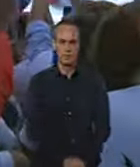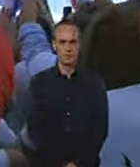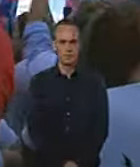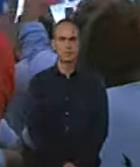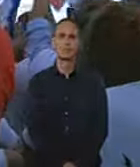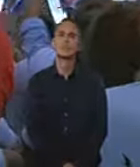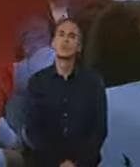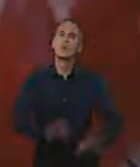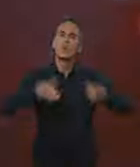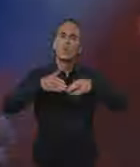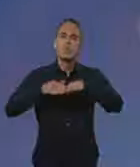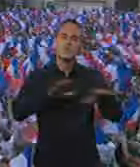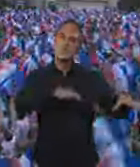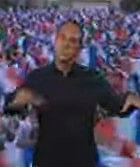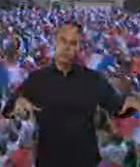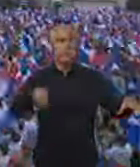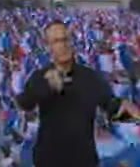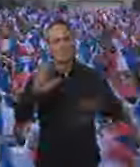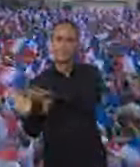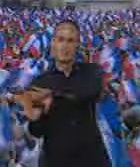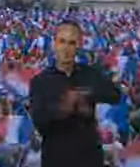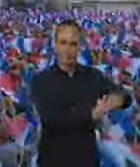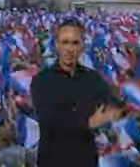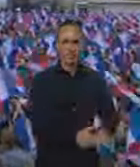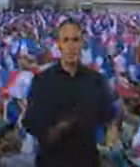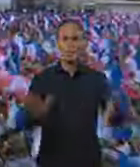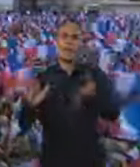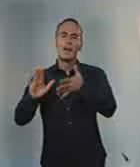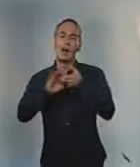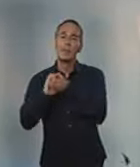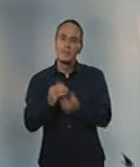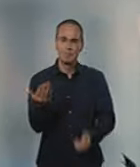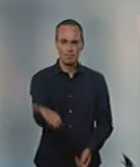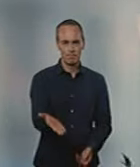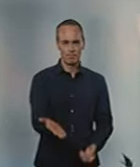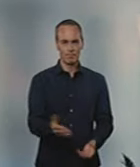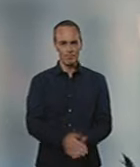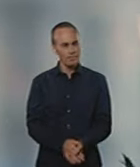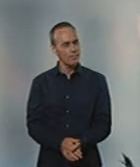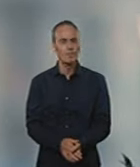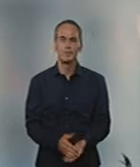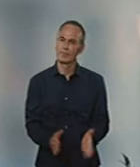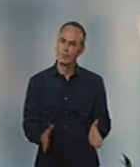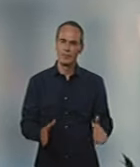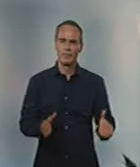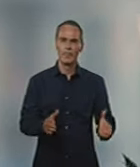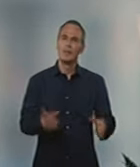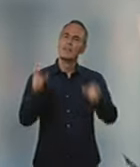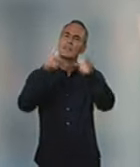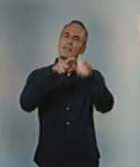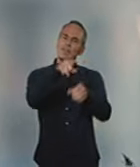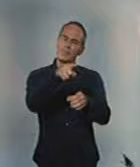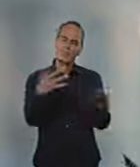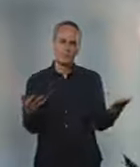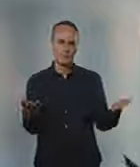laissez les parti mes chers amis mes chers compatriotes je leur dis laisser les partis parce que